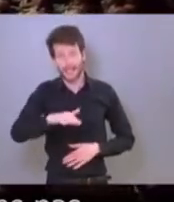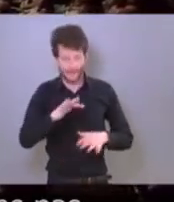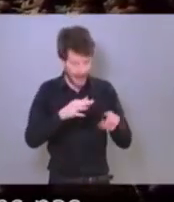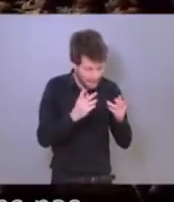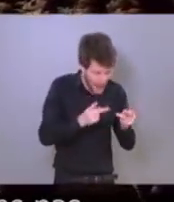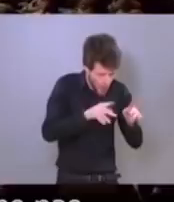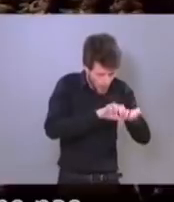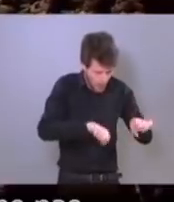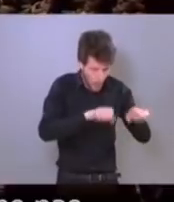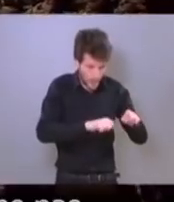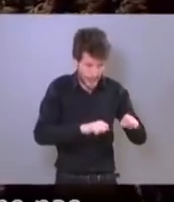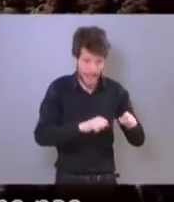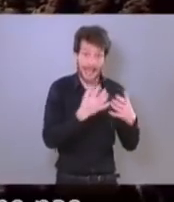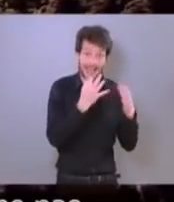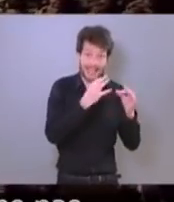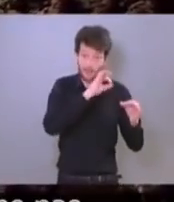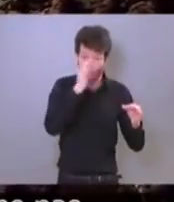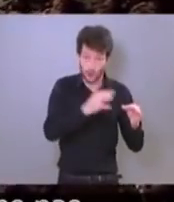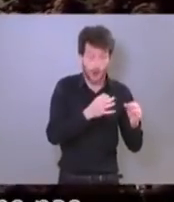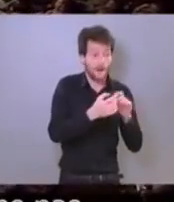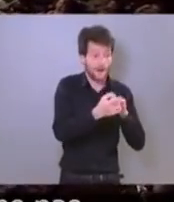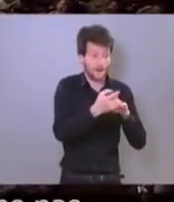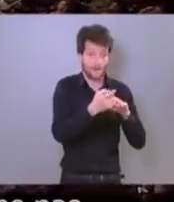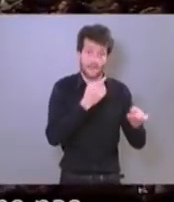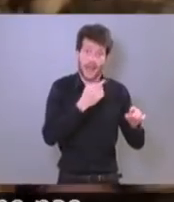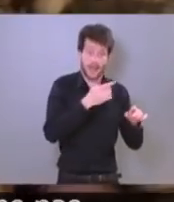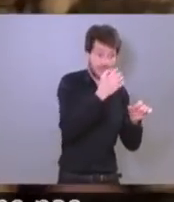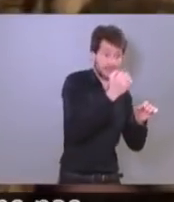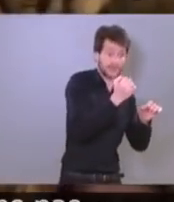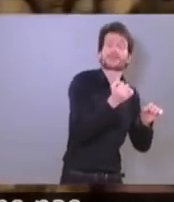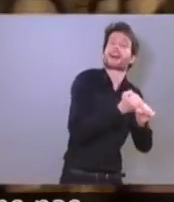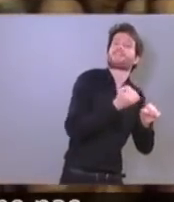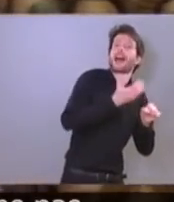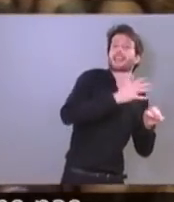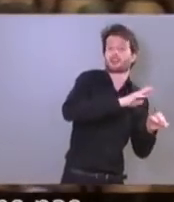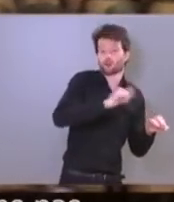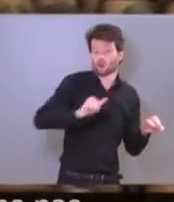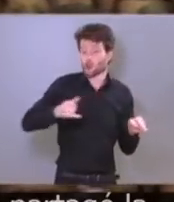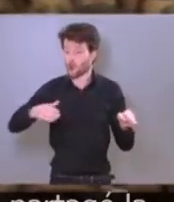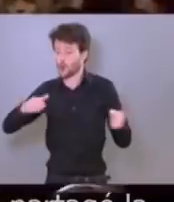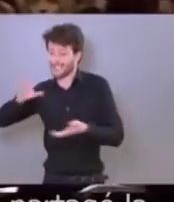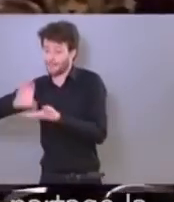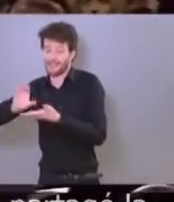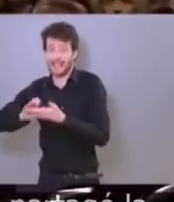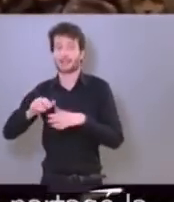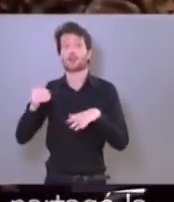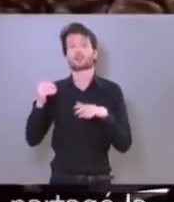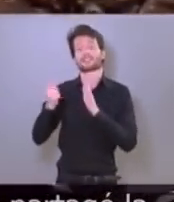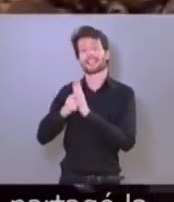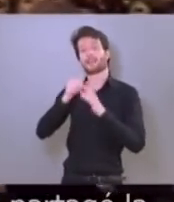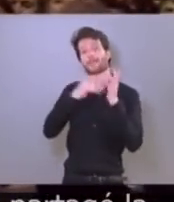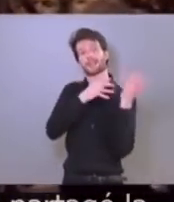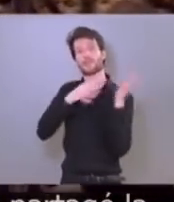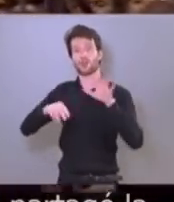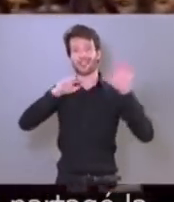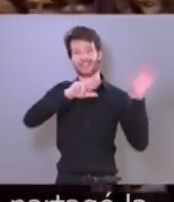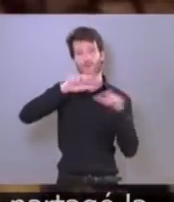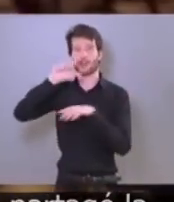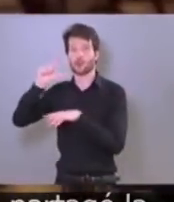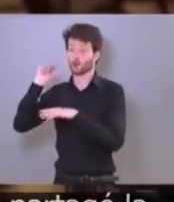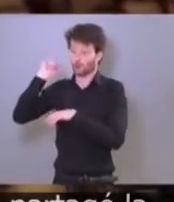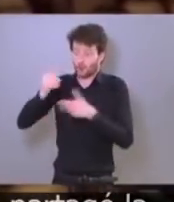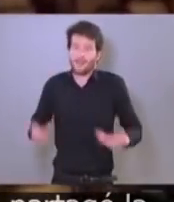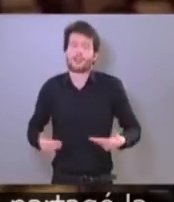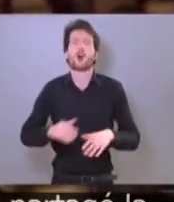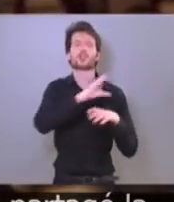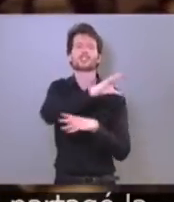sont passés des poches du travail à celles du capital entre 1982 et maintenant? 196 milliards par